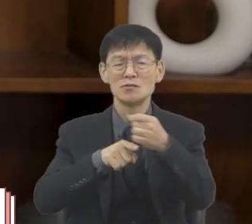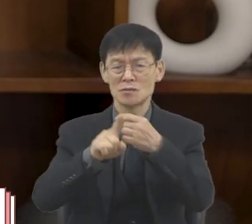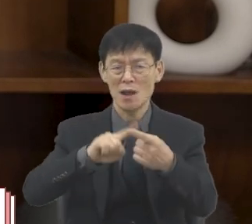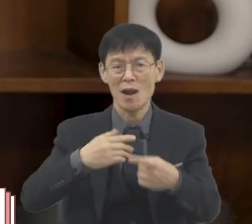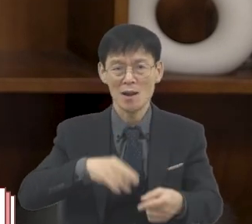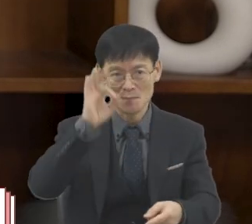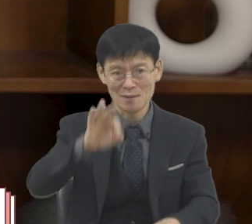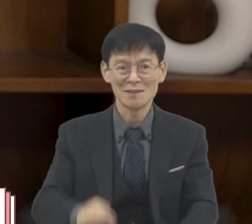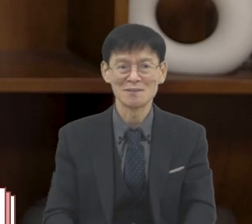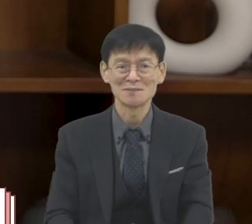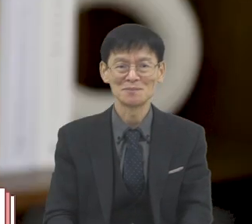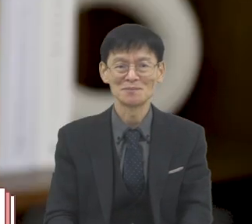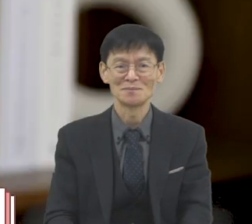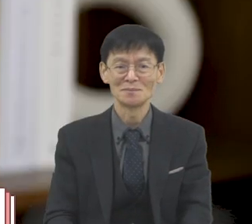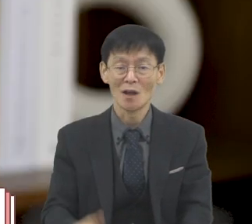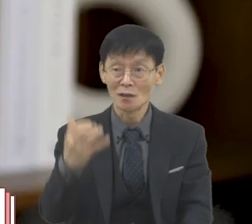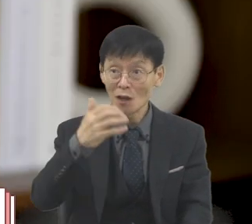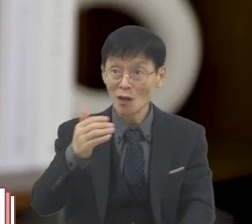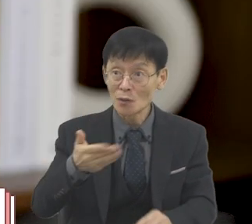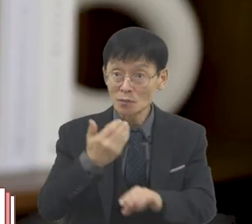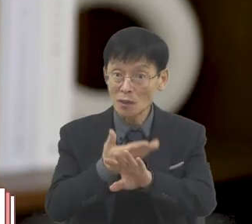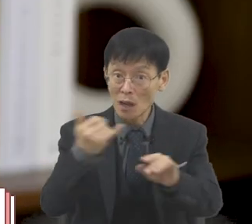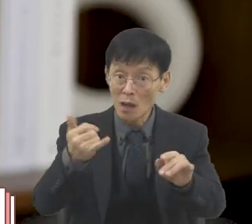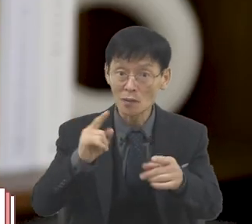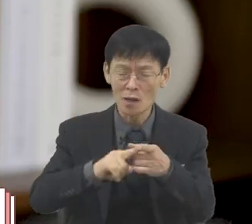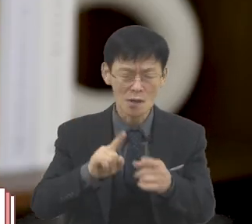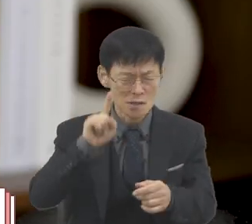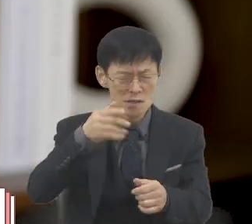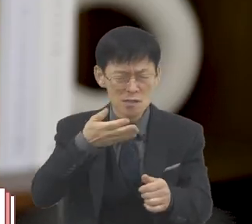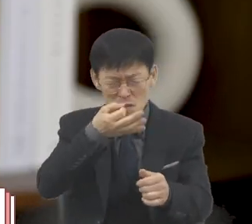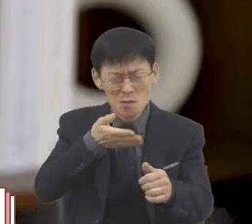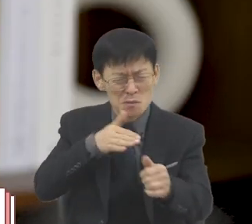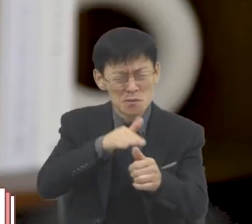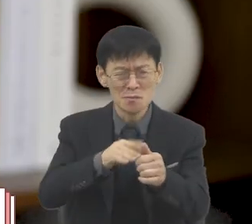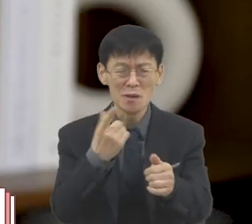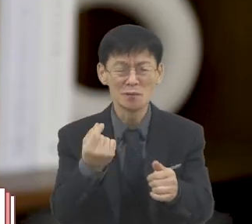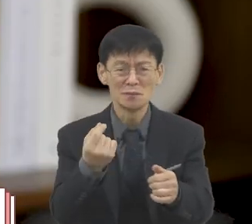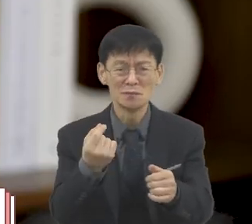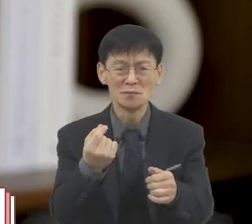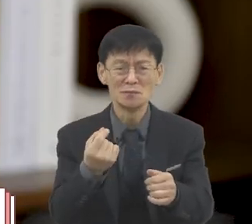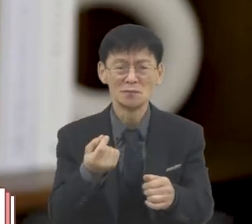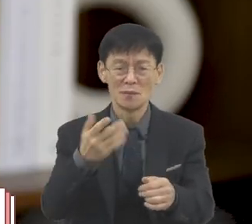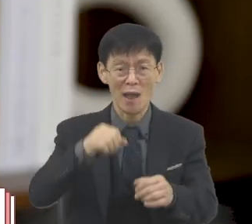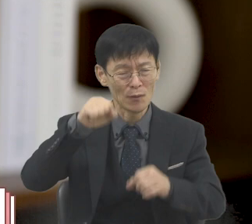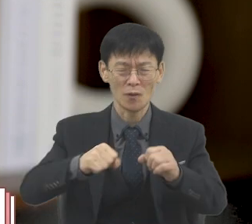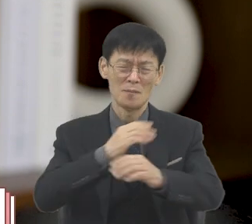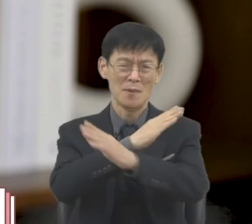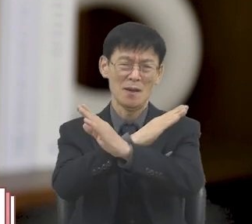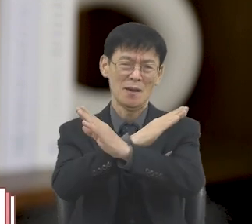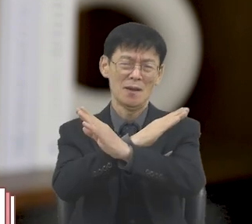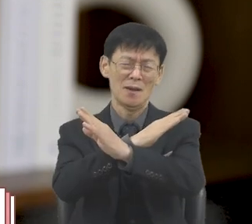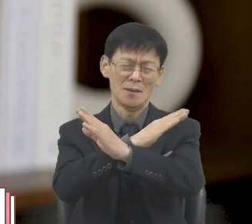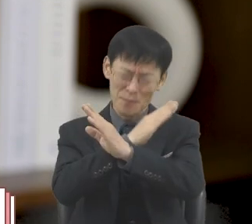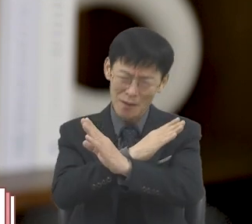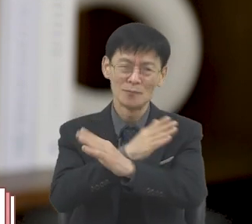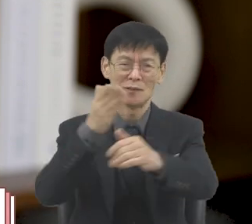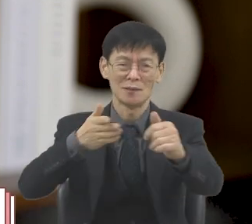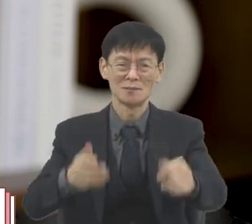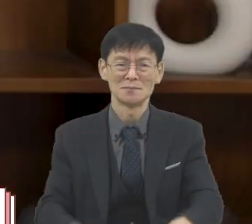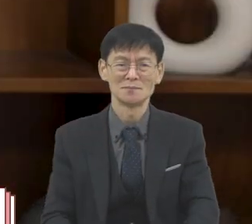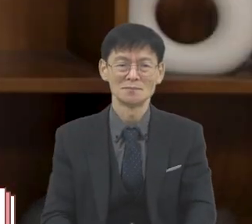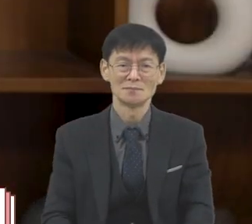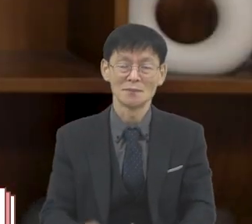이유에 대해 알아봤습니다. 성희롱은 다른 사람을 괴롭고 힘들게 합니다. 그러니 그런 행동을 해서는 안